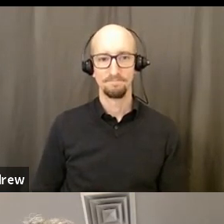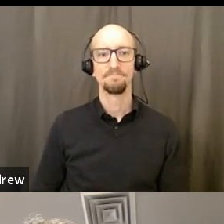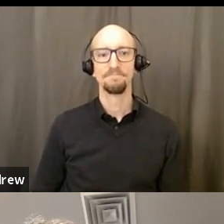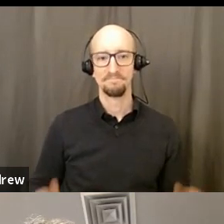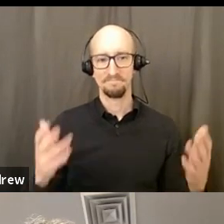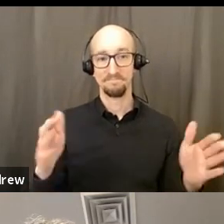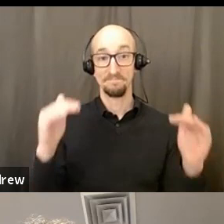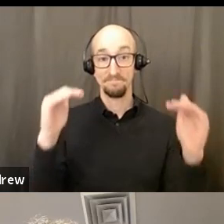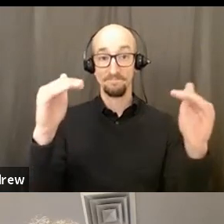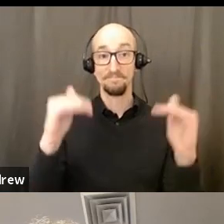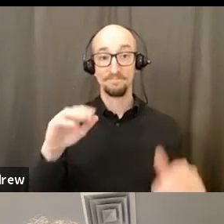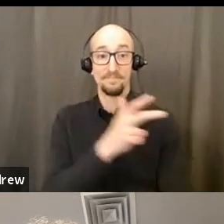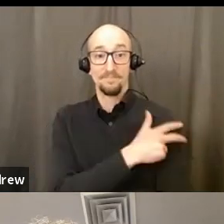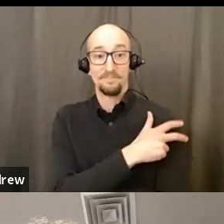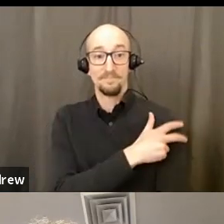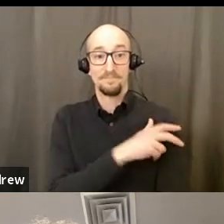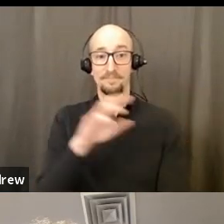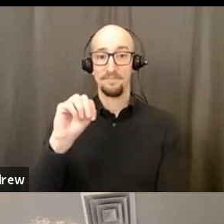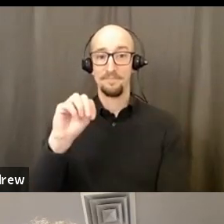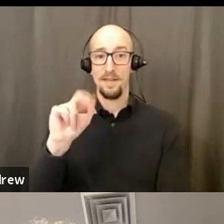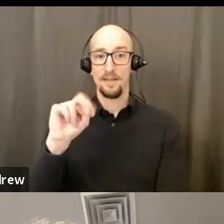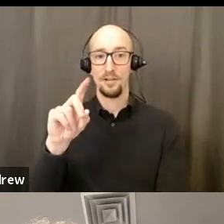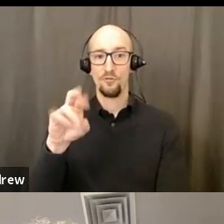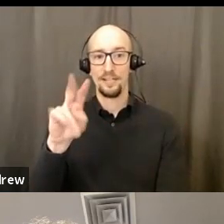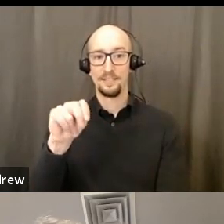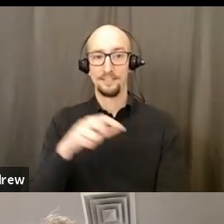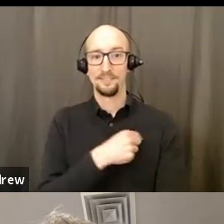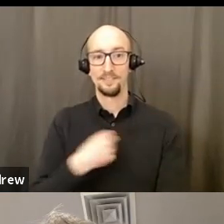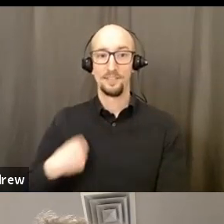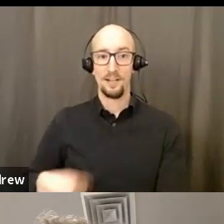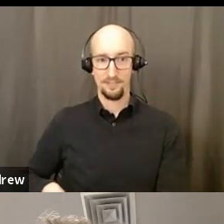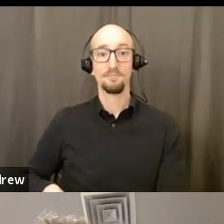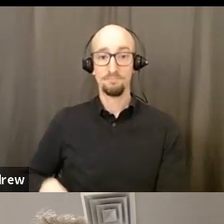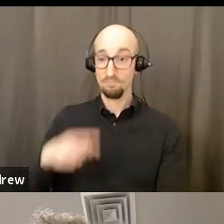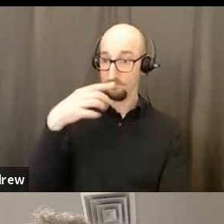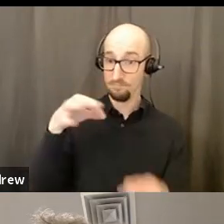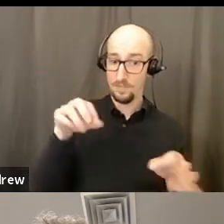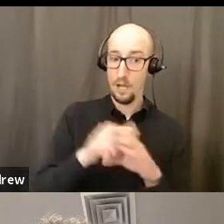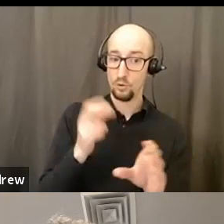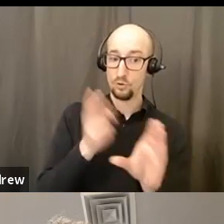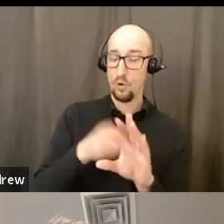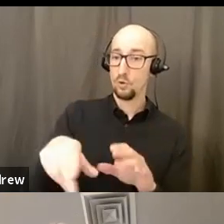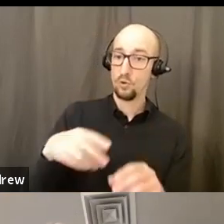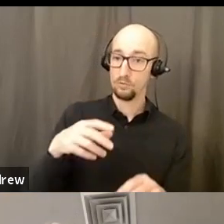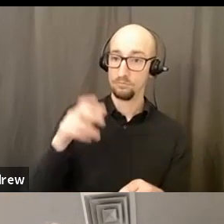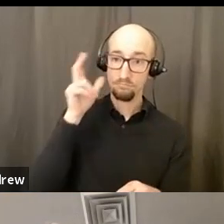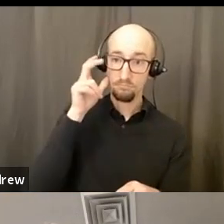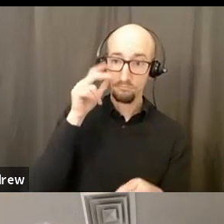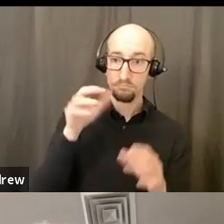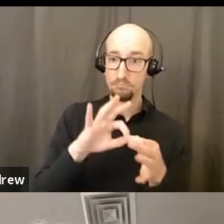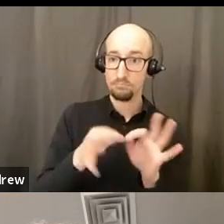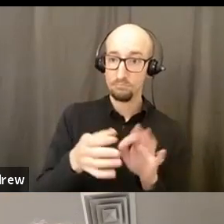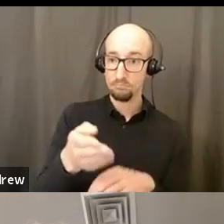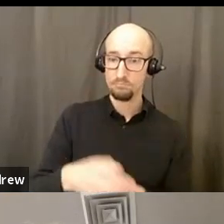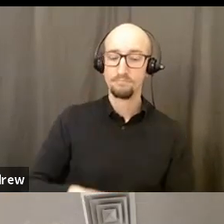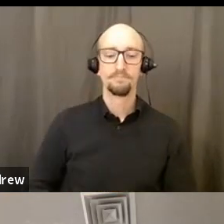you. Our Mandarin interpreter is Wei Li. Please give the Zoom instructions in Mandarin. Thank you. 大家晚上好